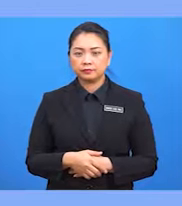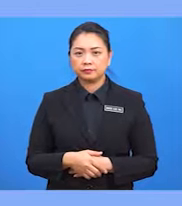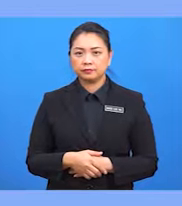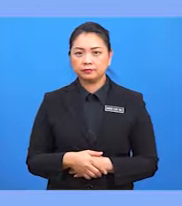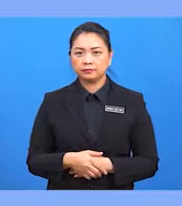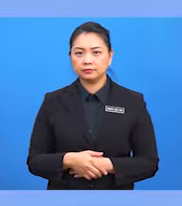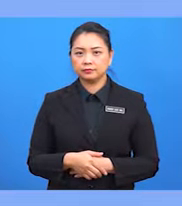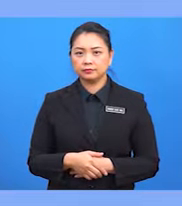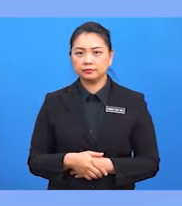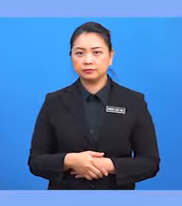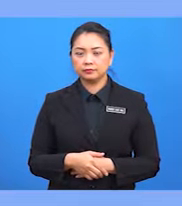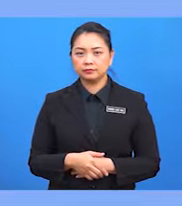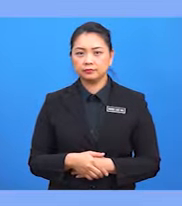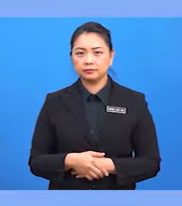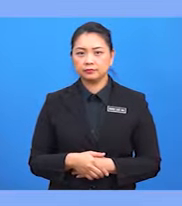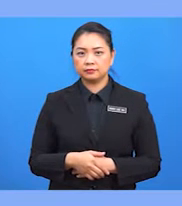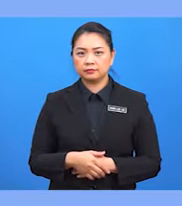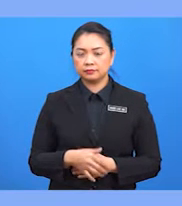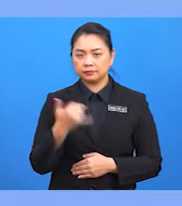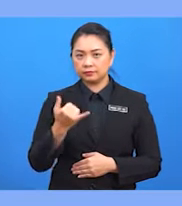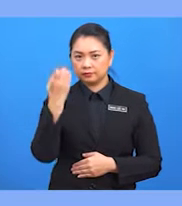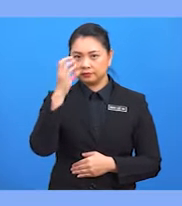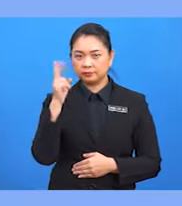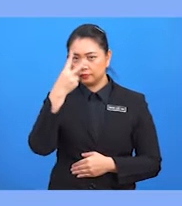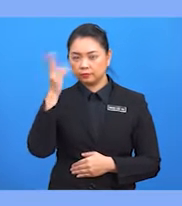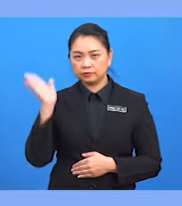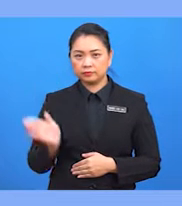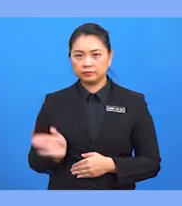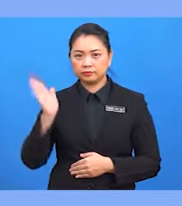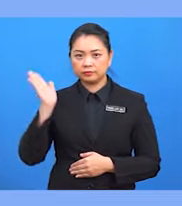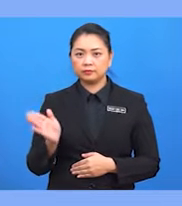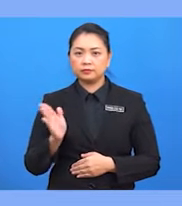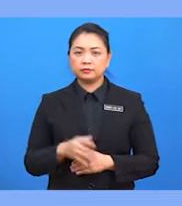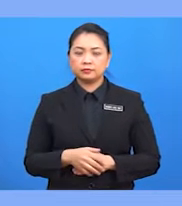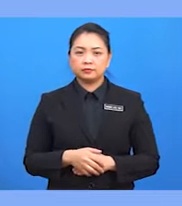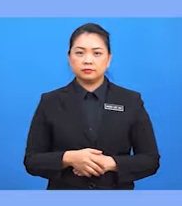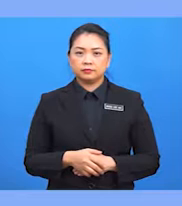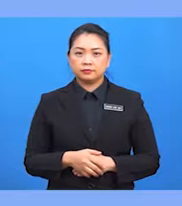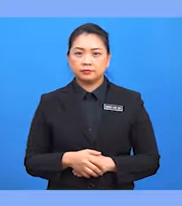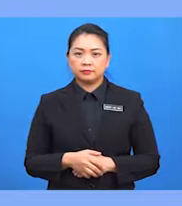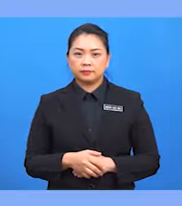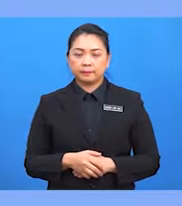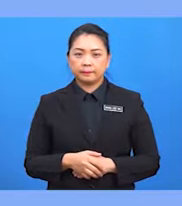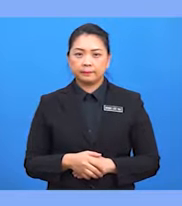Font tersebut tidak jelas, namun saya tambahkan pada layer style menambah stroke